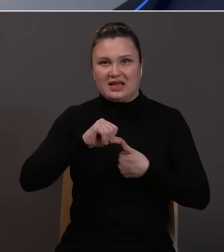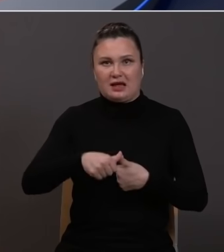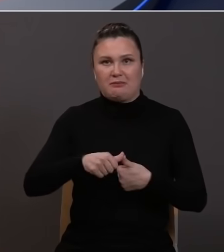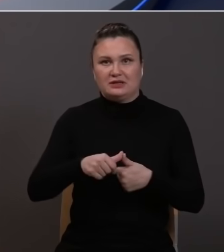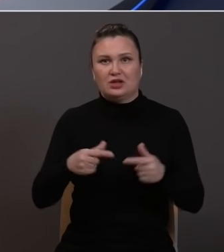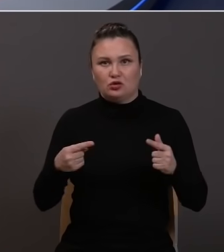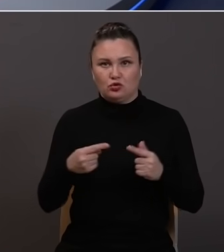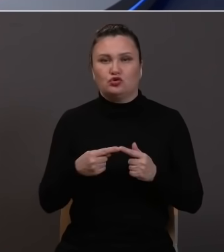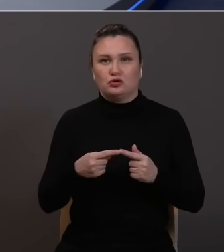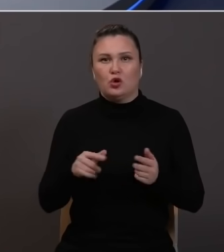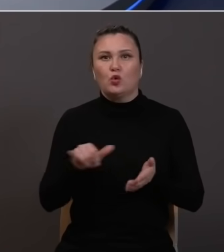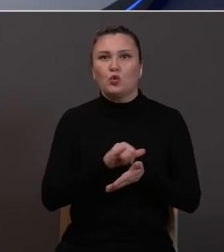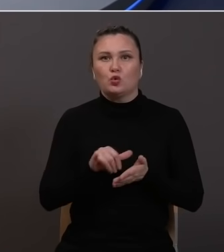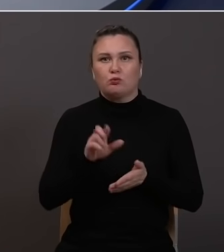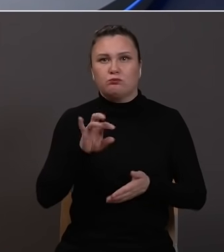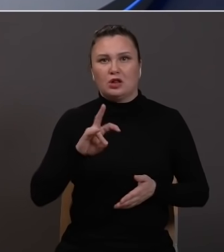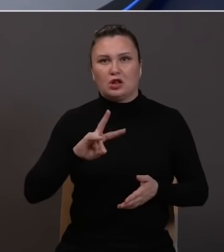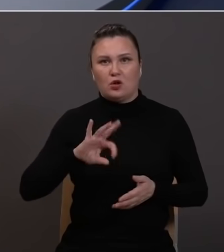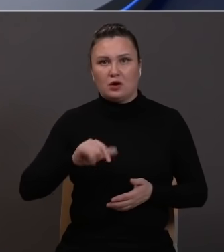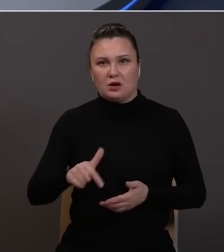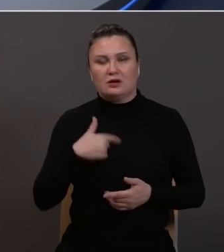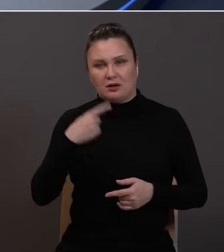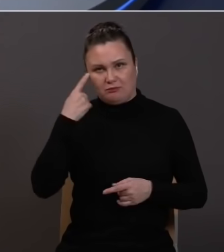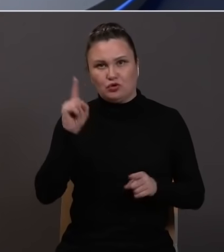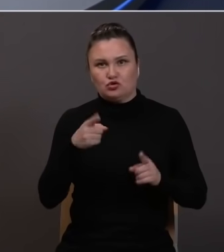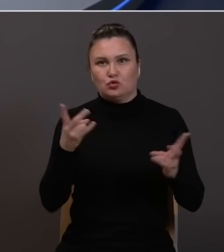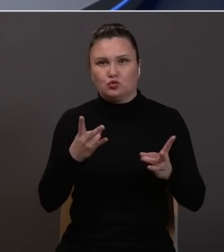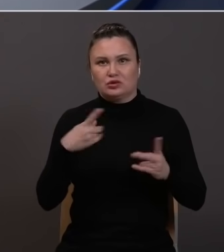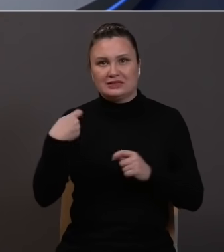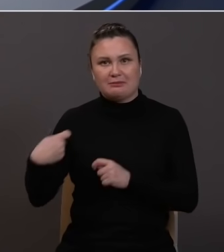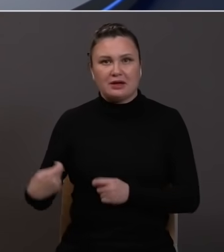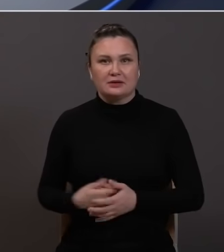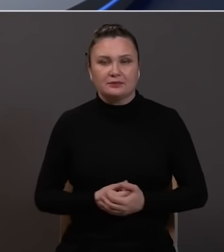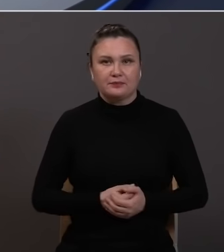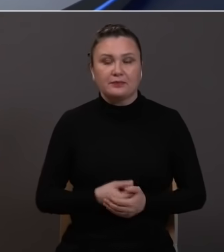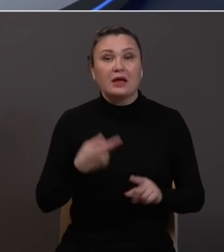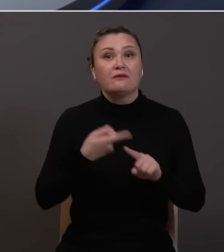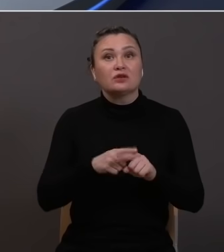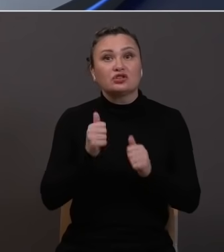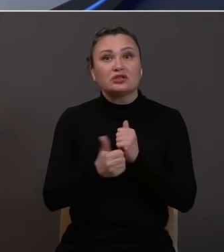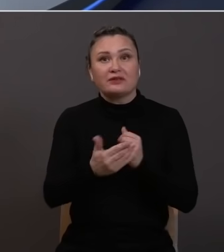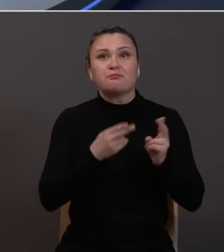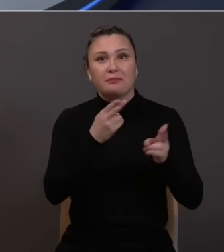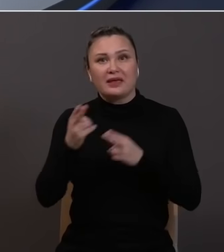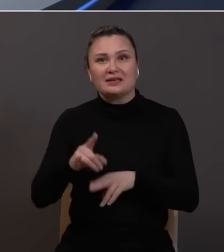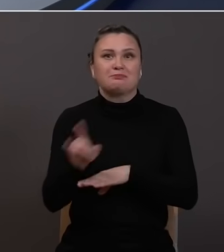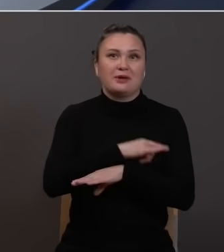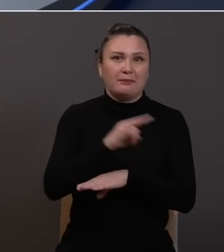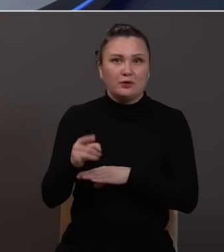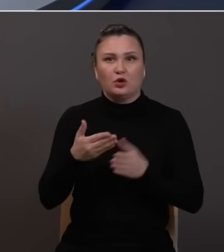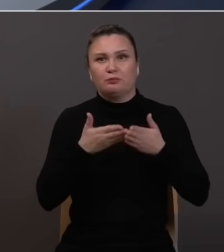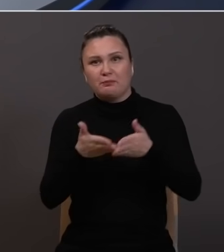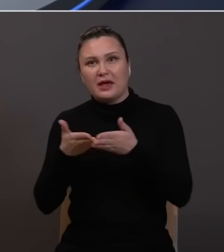точно именно YouTube-блог, и уже я понял, что нужно снимать. Вот эти частые переезды ваши, перелеты,